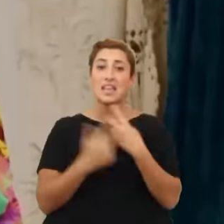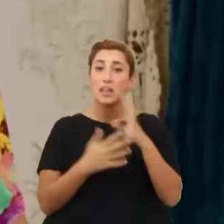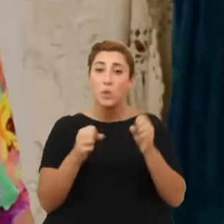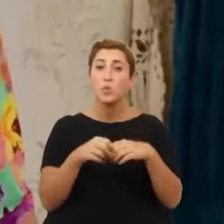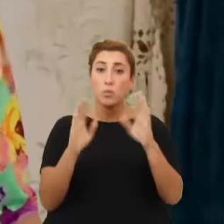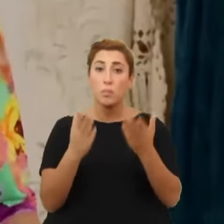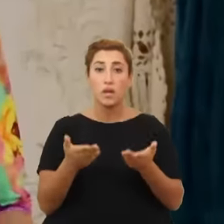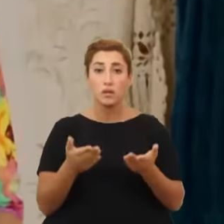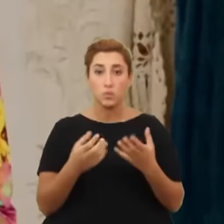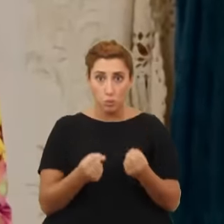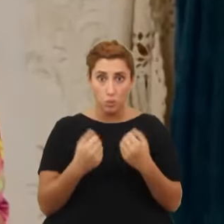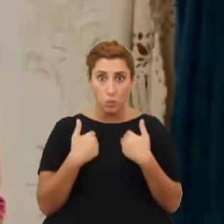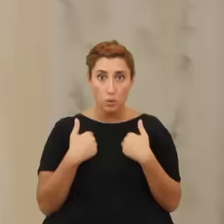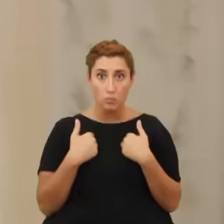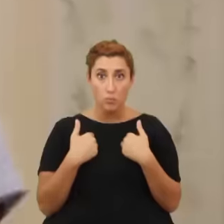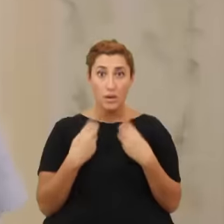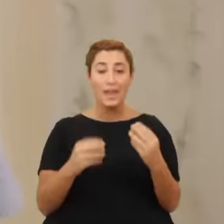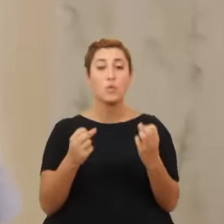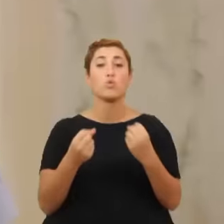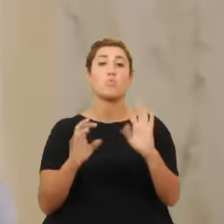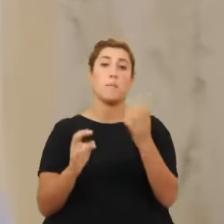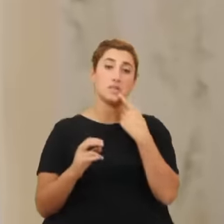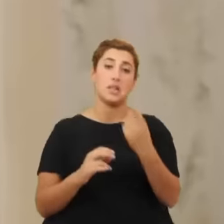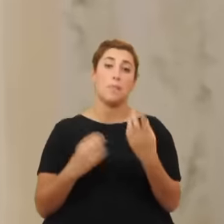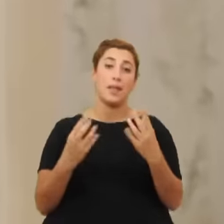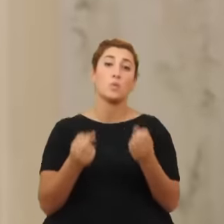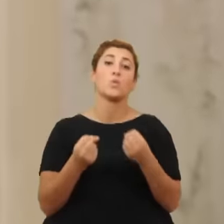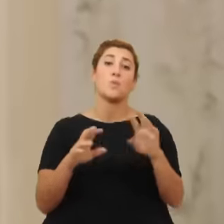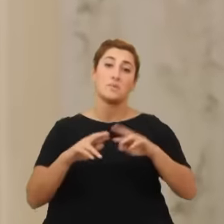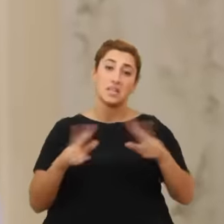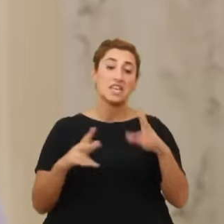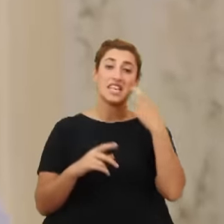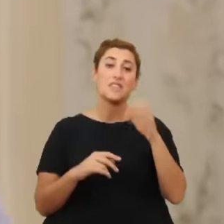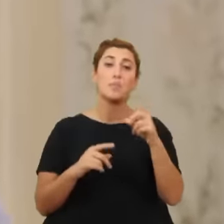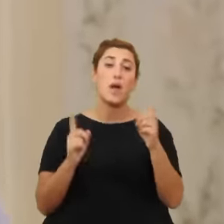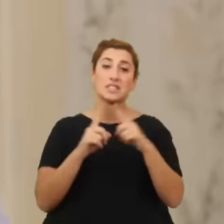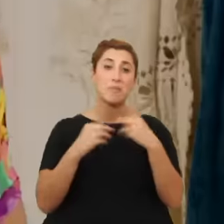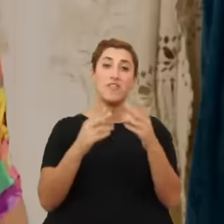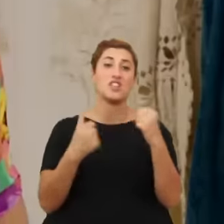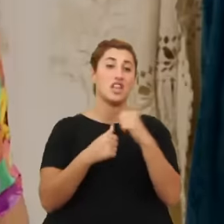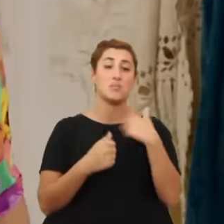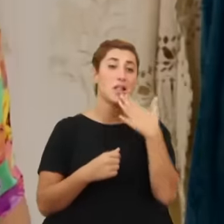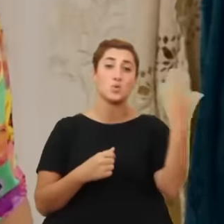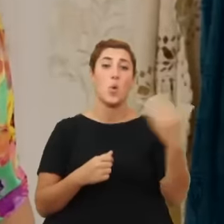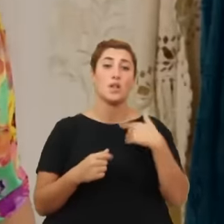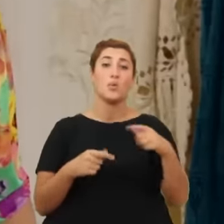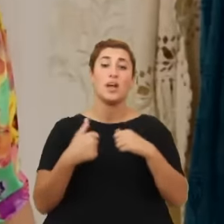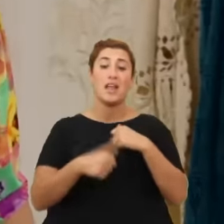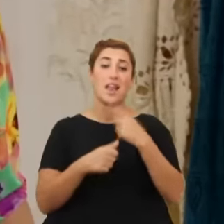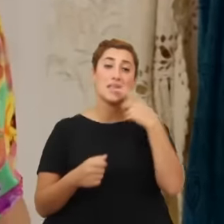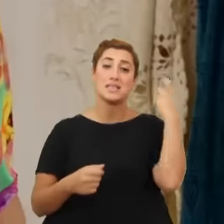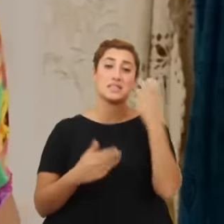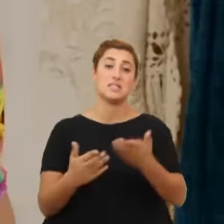ya? Tuttu. İyi tutmamışsın işte yenge hanım. İyi tutmamışsınız. Kırıldı. Kim verecek bunun hesabını şimdi hanıma? Bu tarihi eser